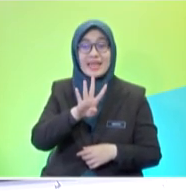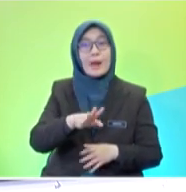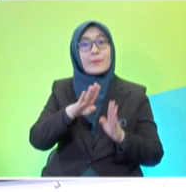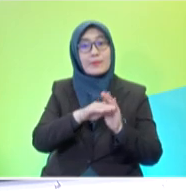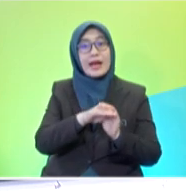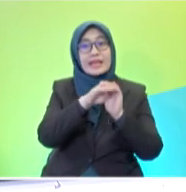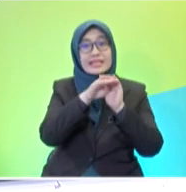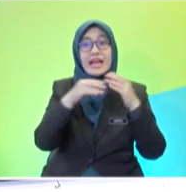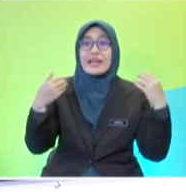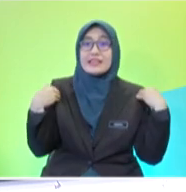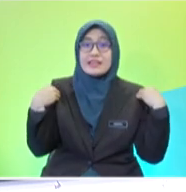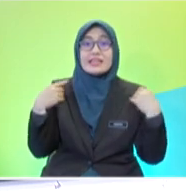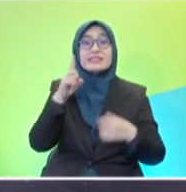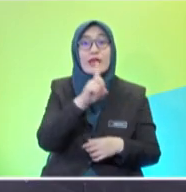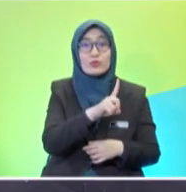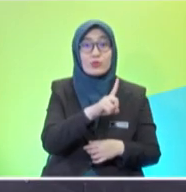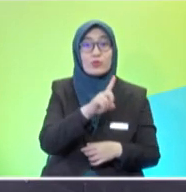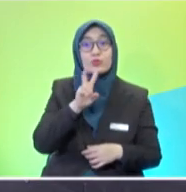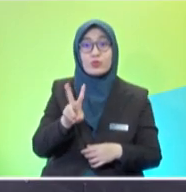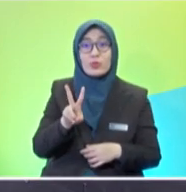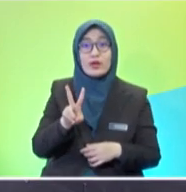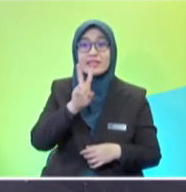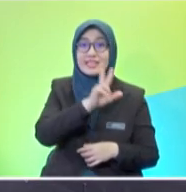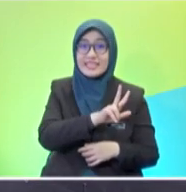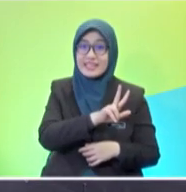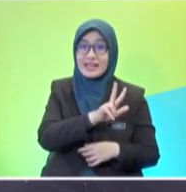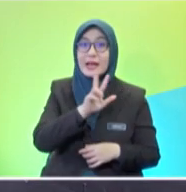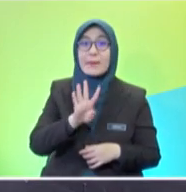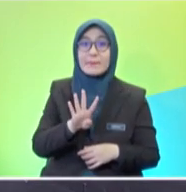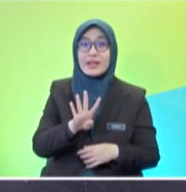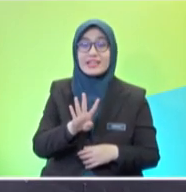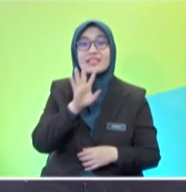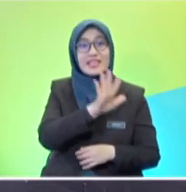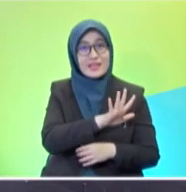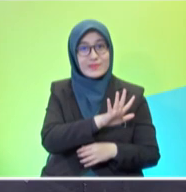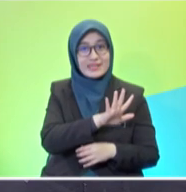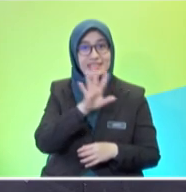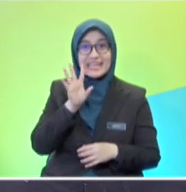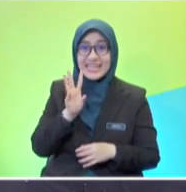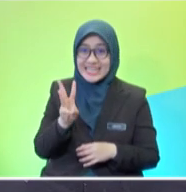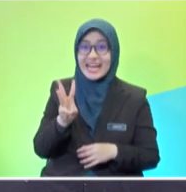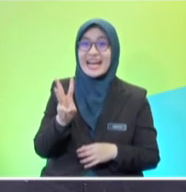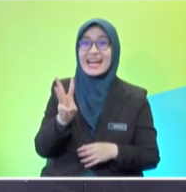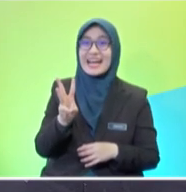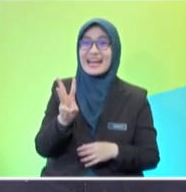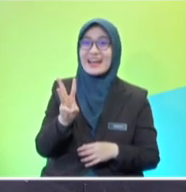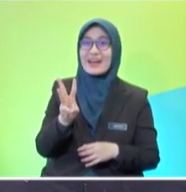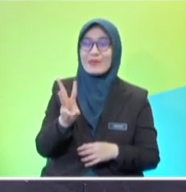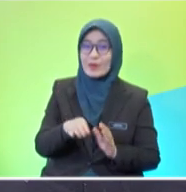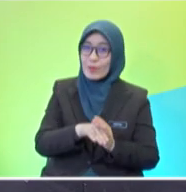ada satu dua tiga empat lima enam